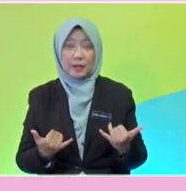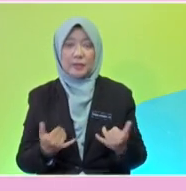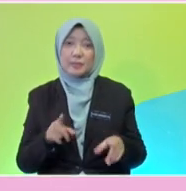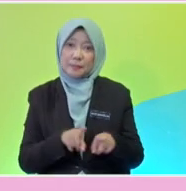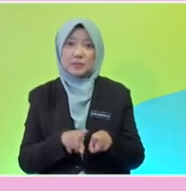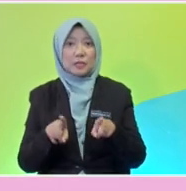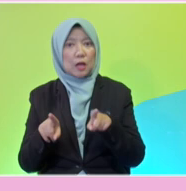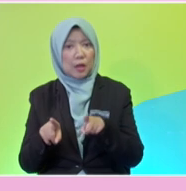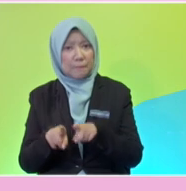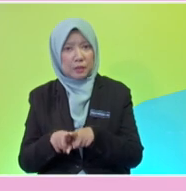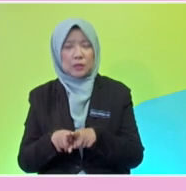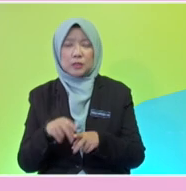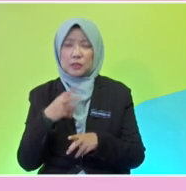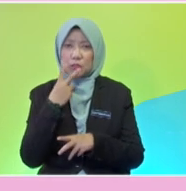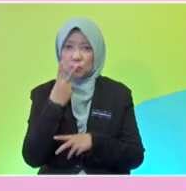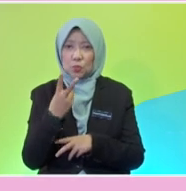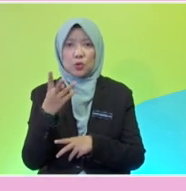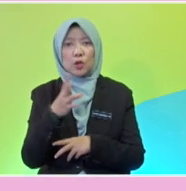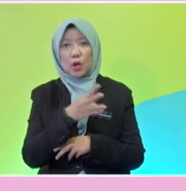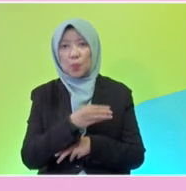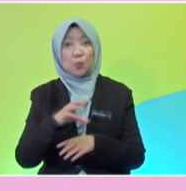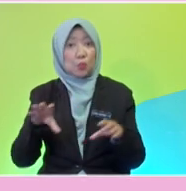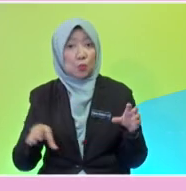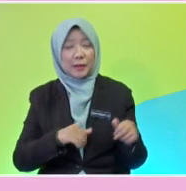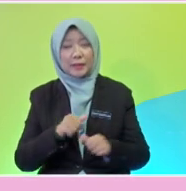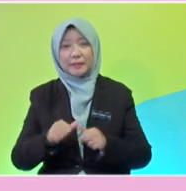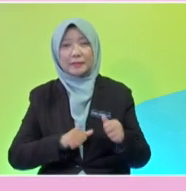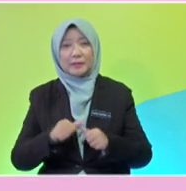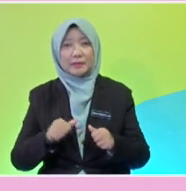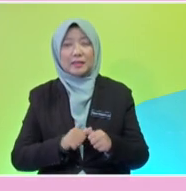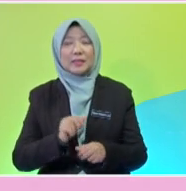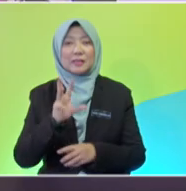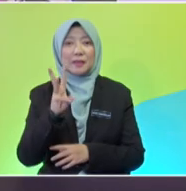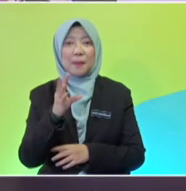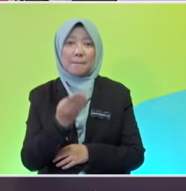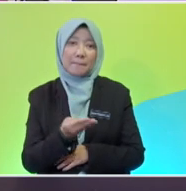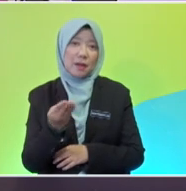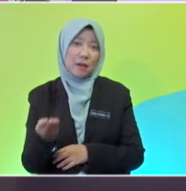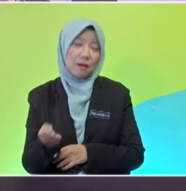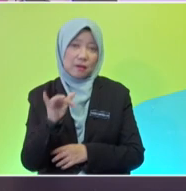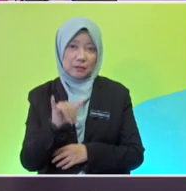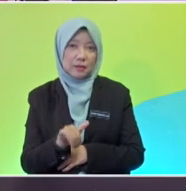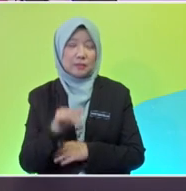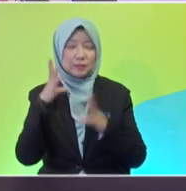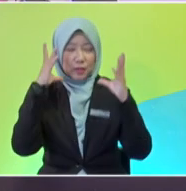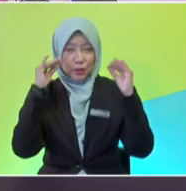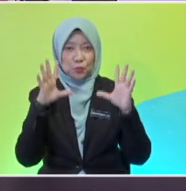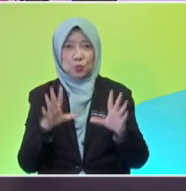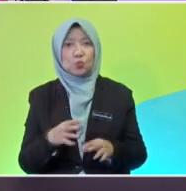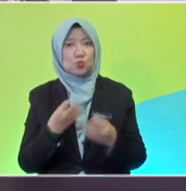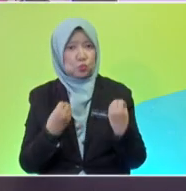nak siasat dan jalankan activity terhadap enam bahan yang telah disediakan sebenarnya banyak